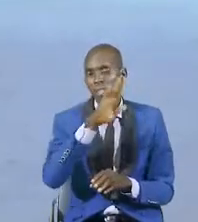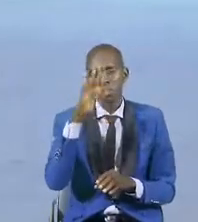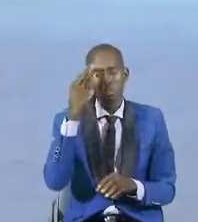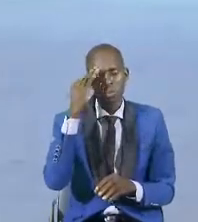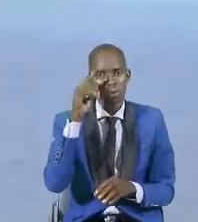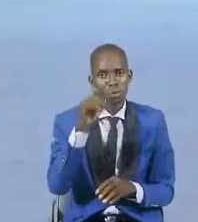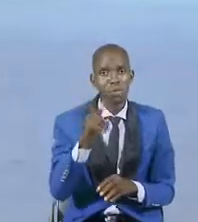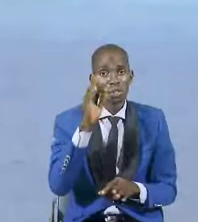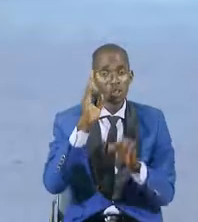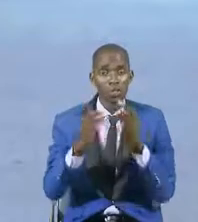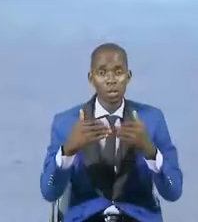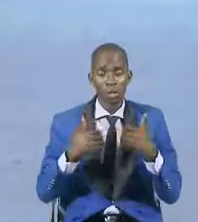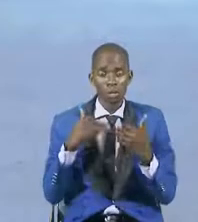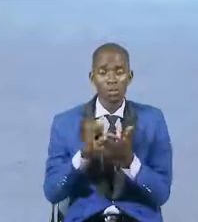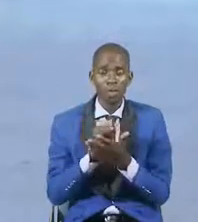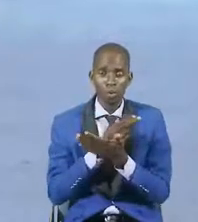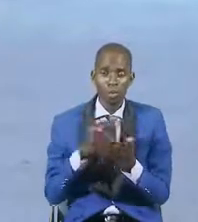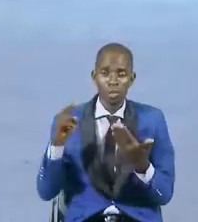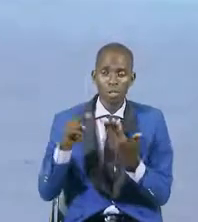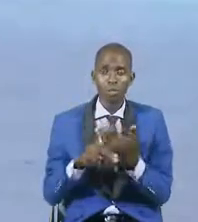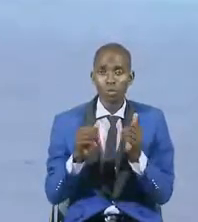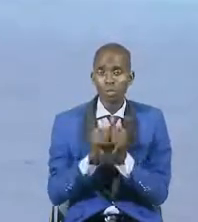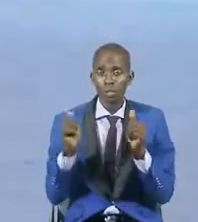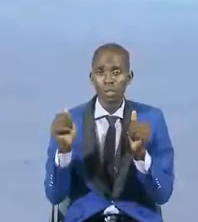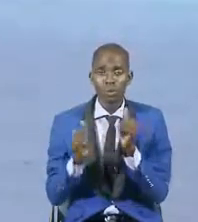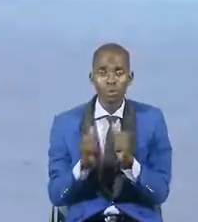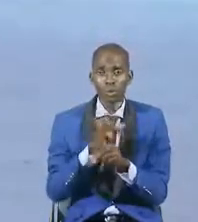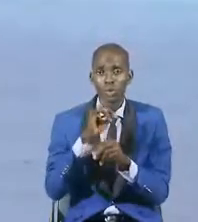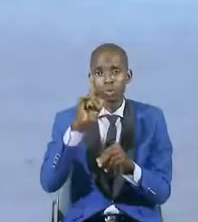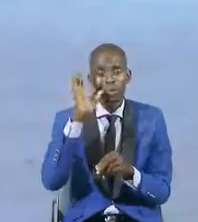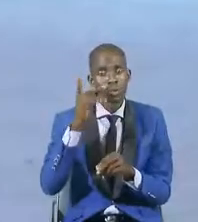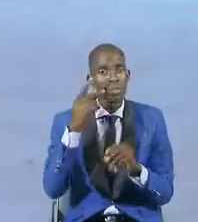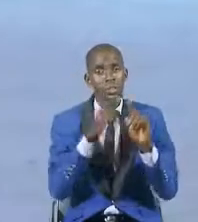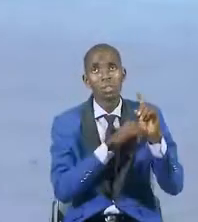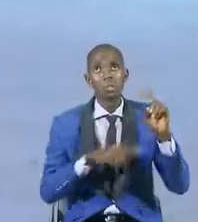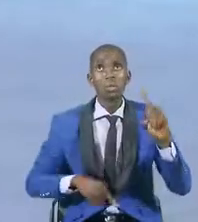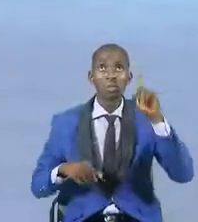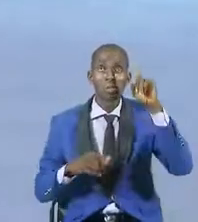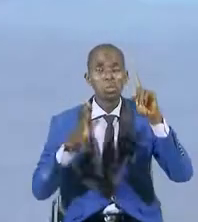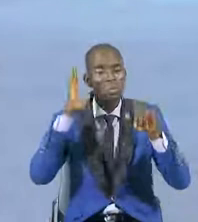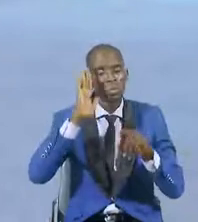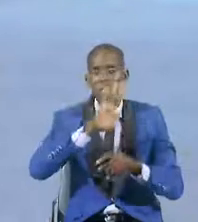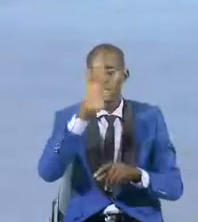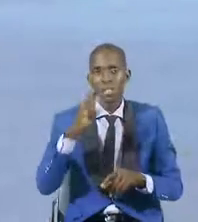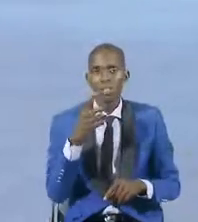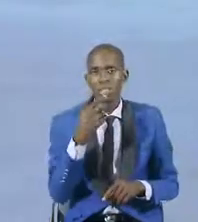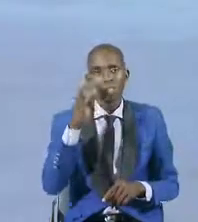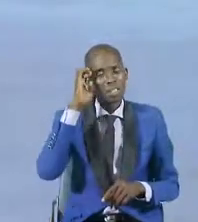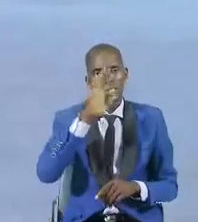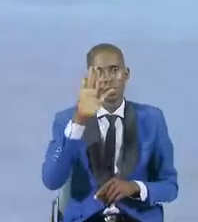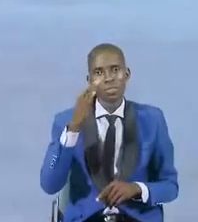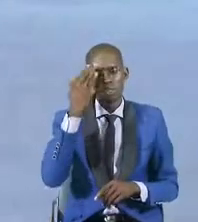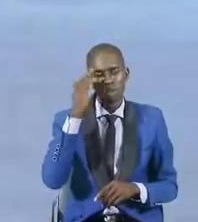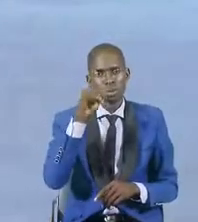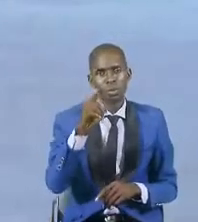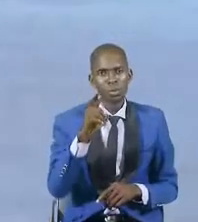connu. S'ils avaient la sanctification sans laquelle personne ne verrait le Seigneur, ils ne diraient pas je ne vous ai jamais connu. Mais